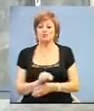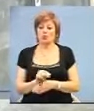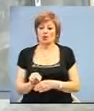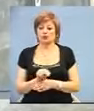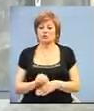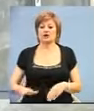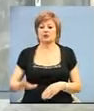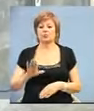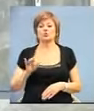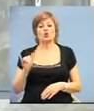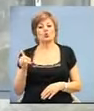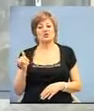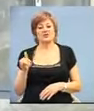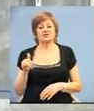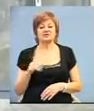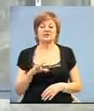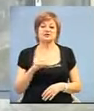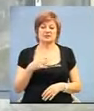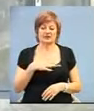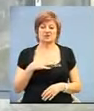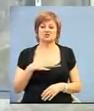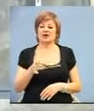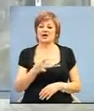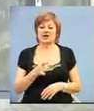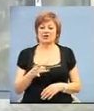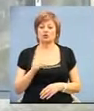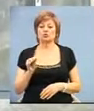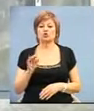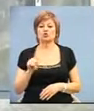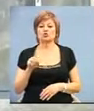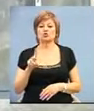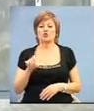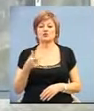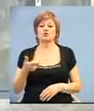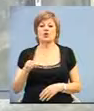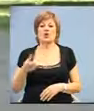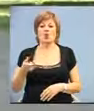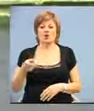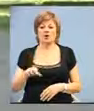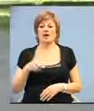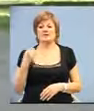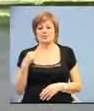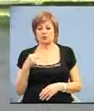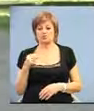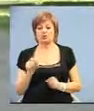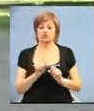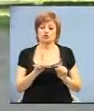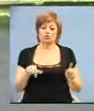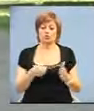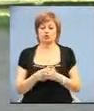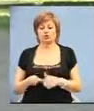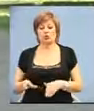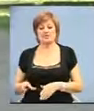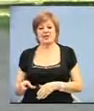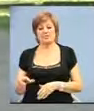площі Університетської, Олександрівського району, вулиці Жуковського, Гоголя та Запорізької, від Шкільної до набережної магістралі.